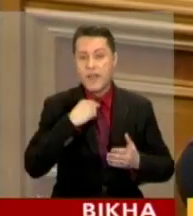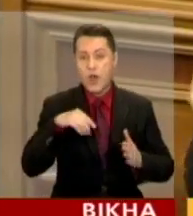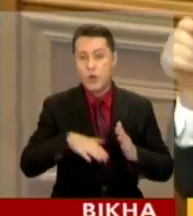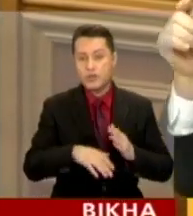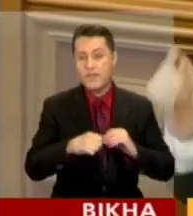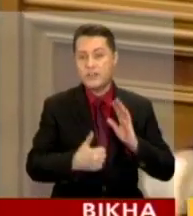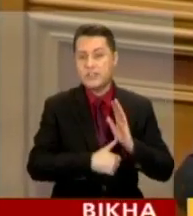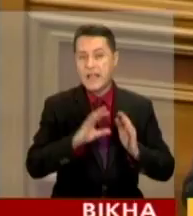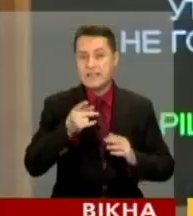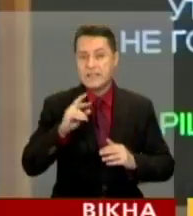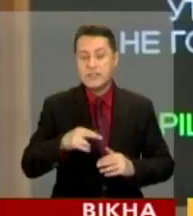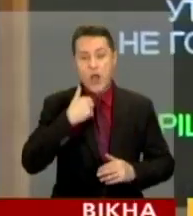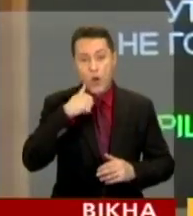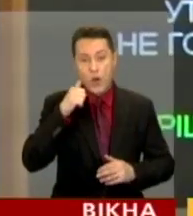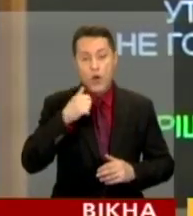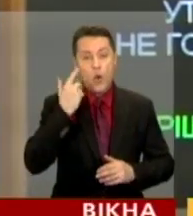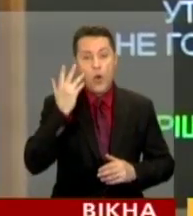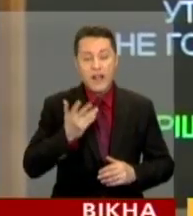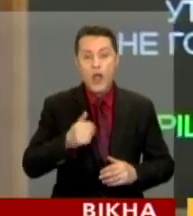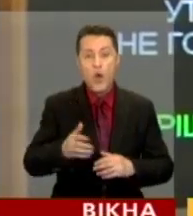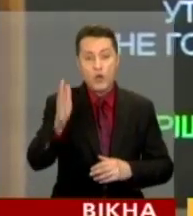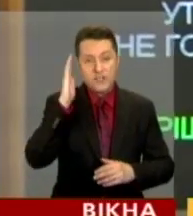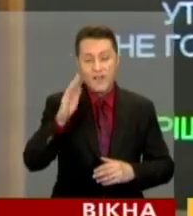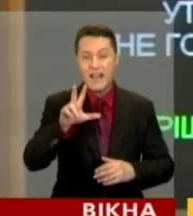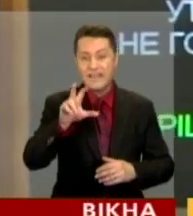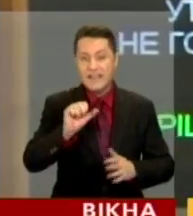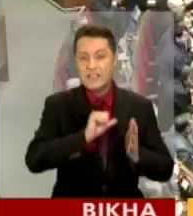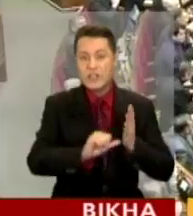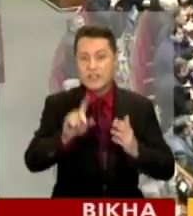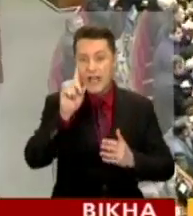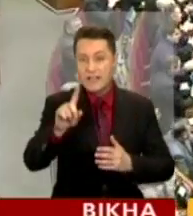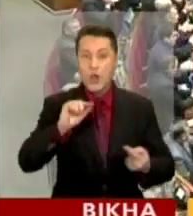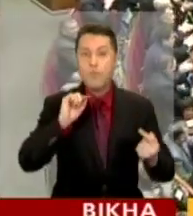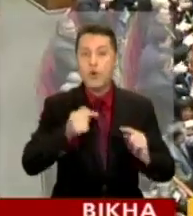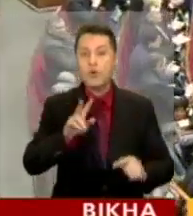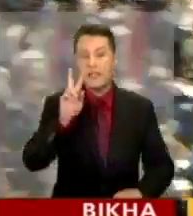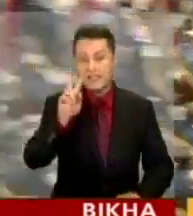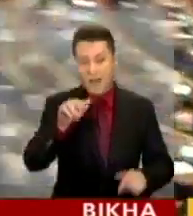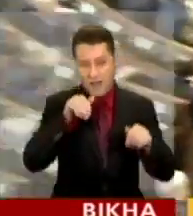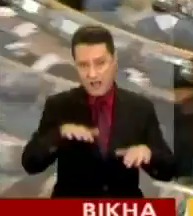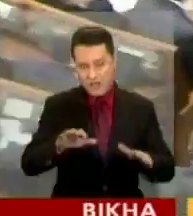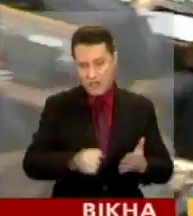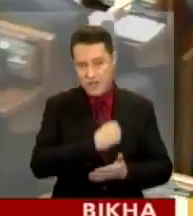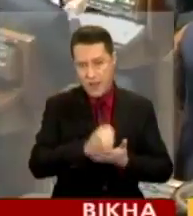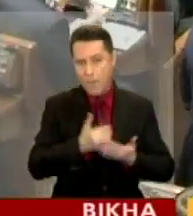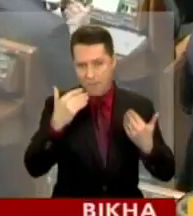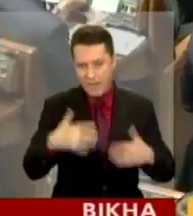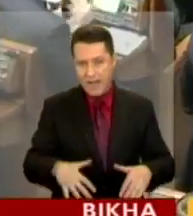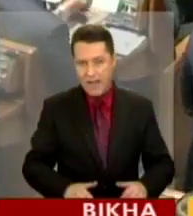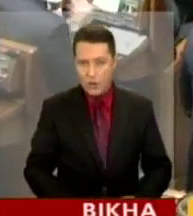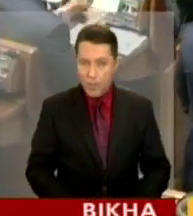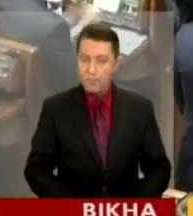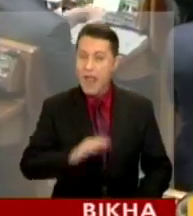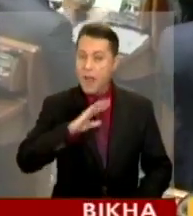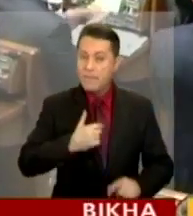вони голосували руками. За 361, проти 2, рішення прийнято. Після